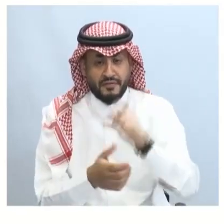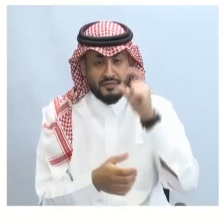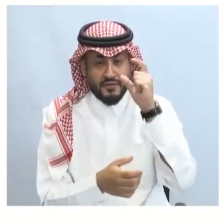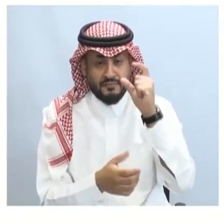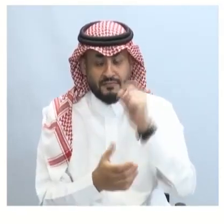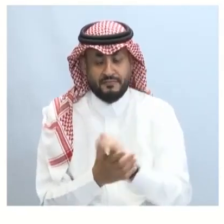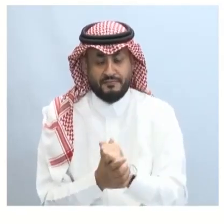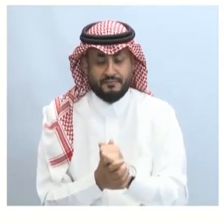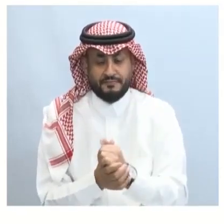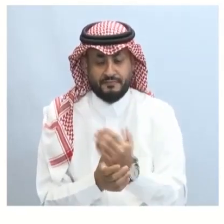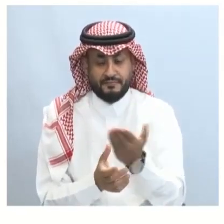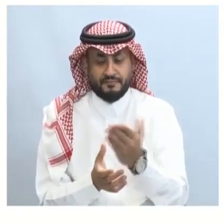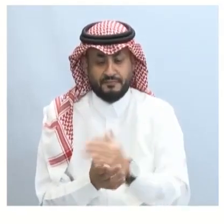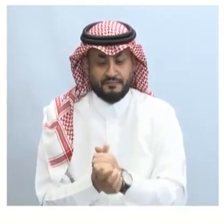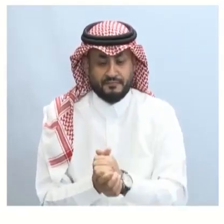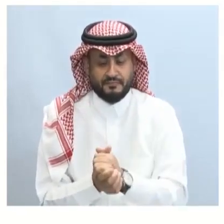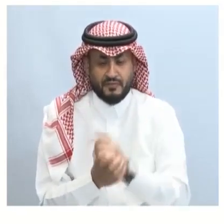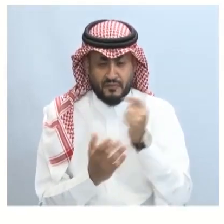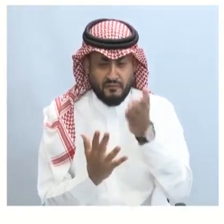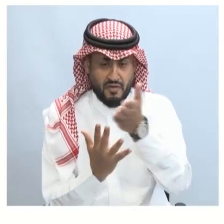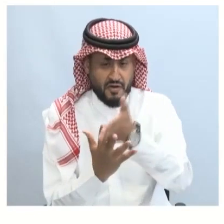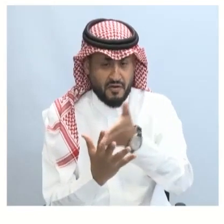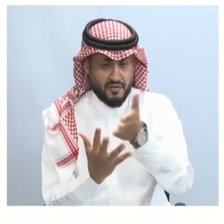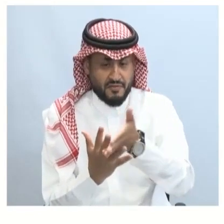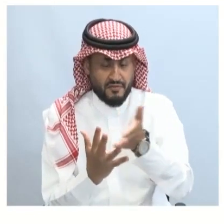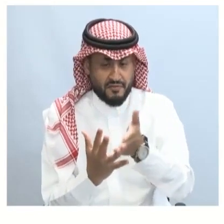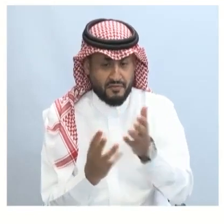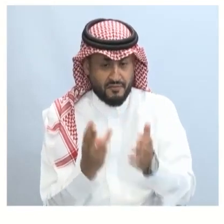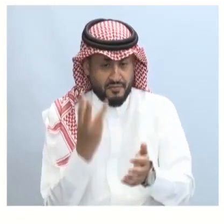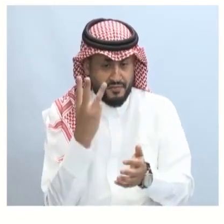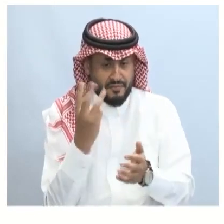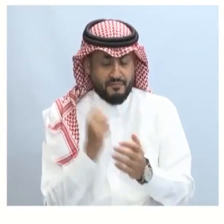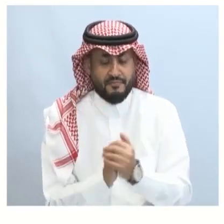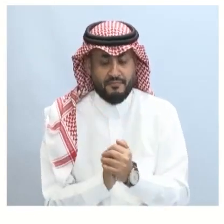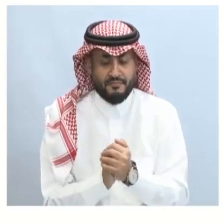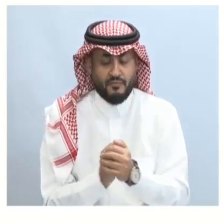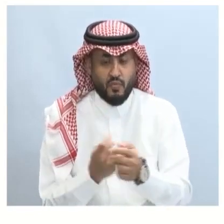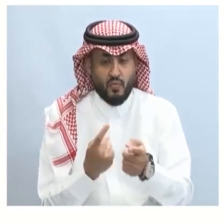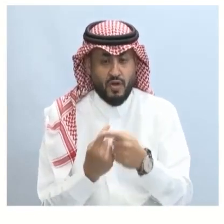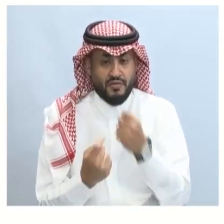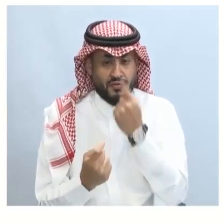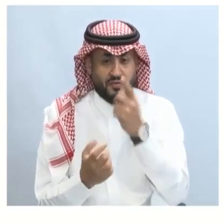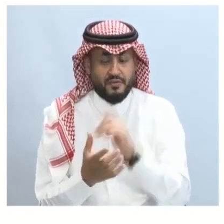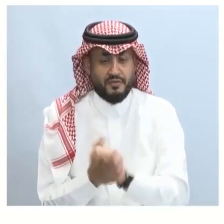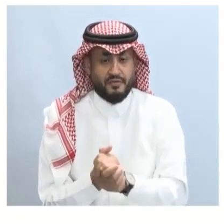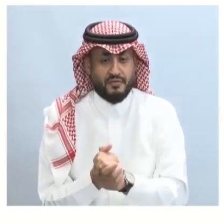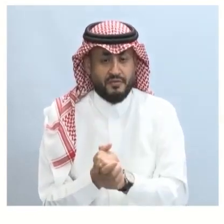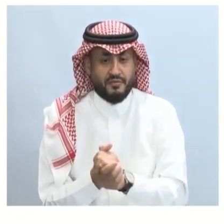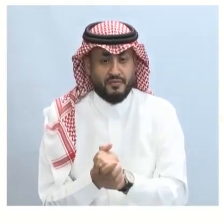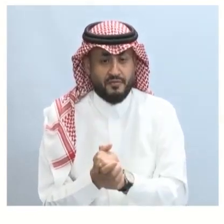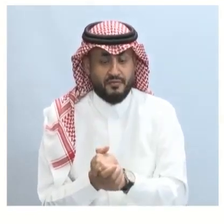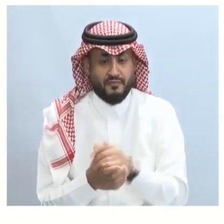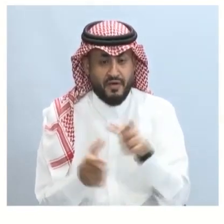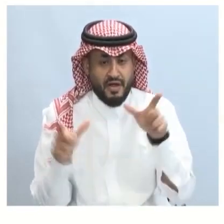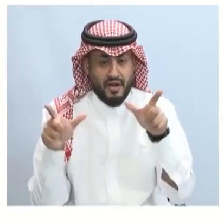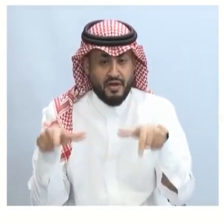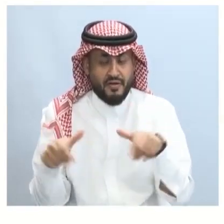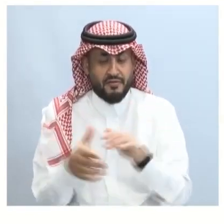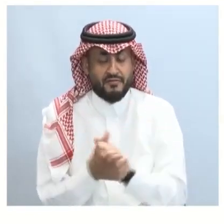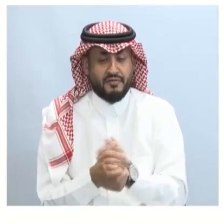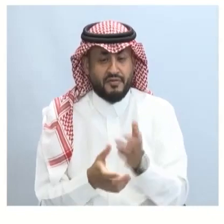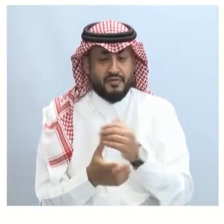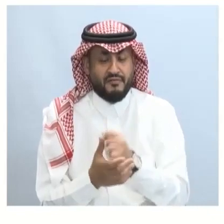الاسلاميه وكما تعلمون انه مقسم الى ثلاثه اقسام التوحيد الحديث والسيره الفقه